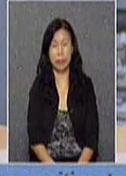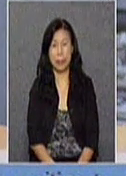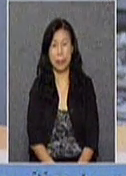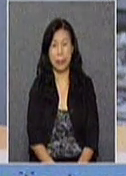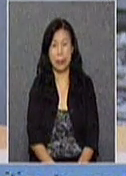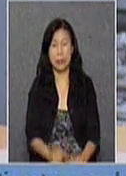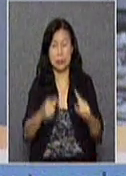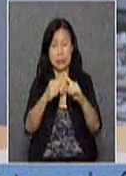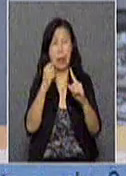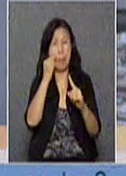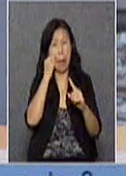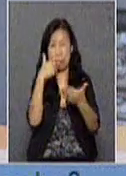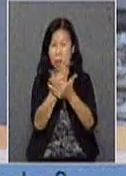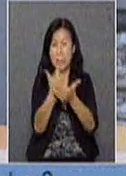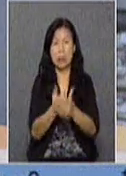人命關天，